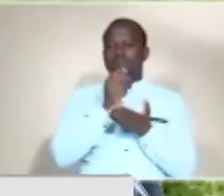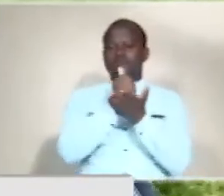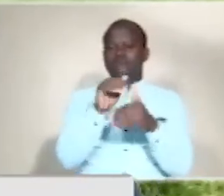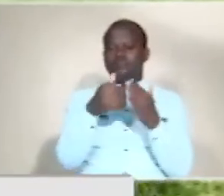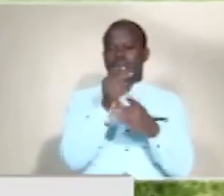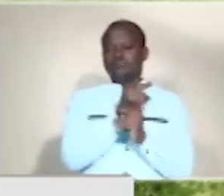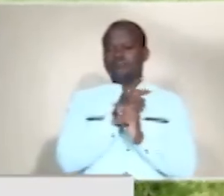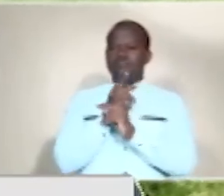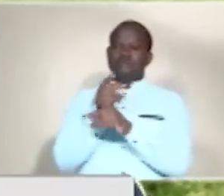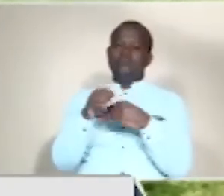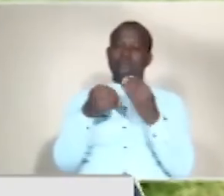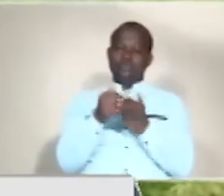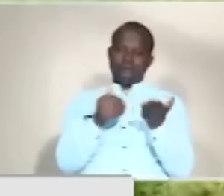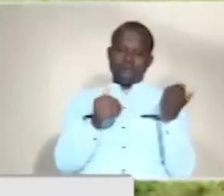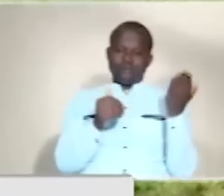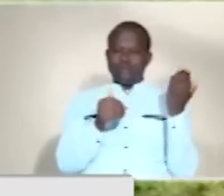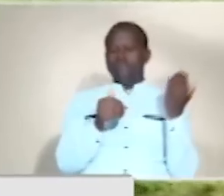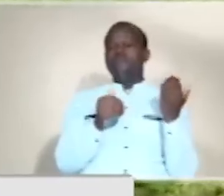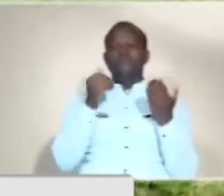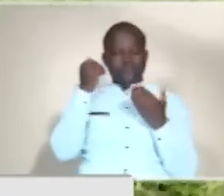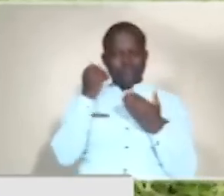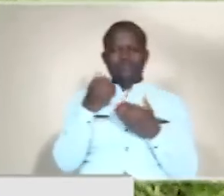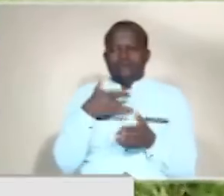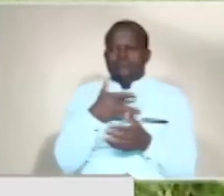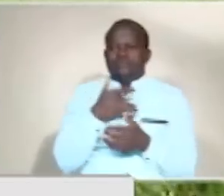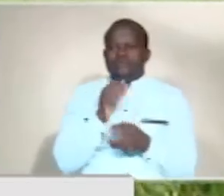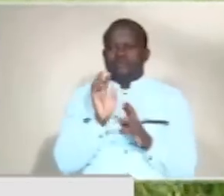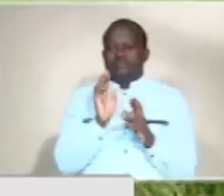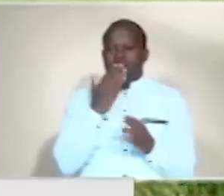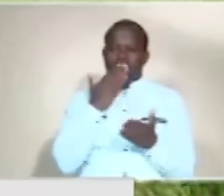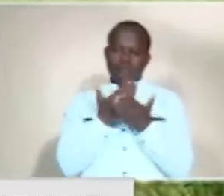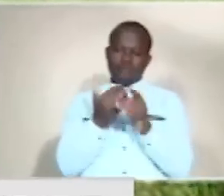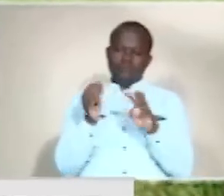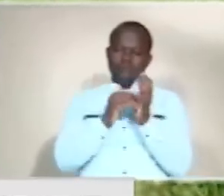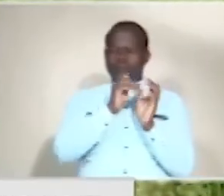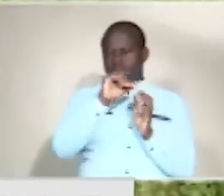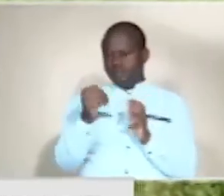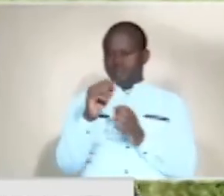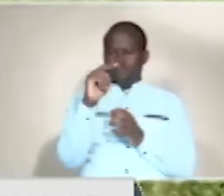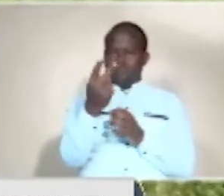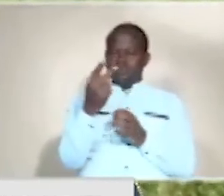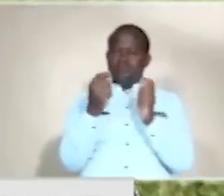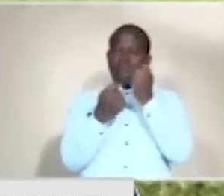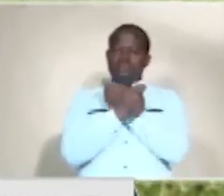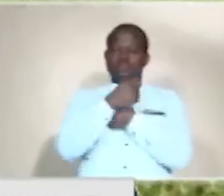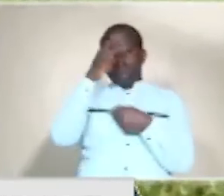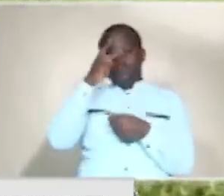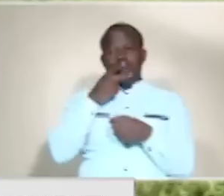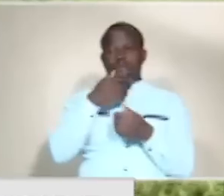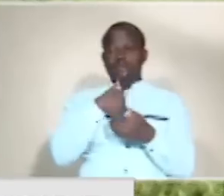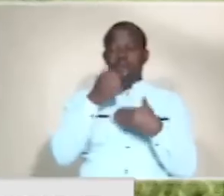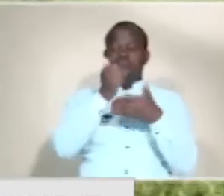kumufata n'imico ari buhakure bawumva byizeye neza. Ikindi cya kabiri impinduka ababyeyi bagize cyangwa se